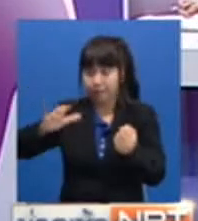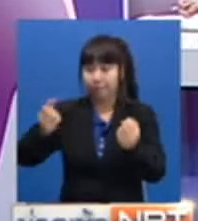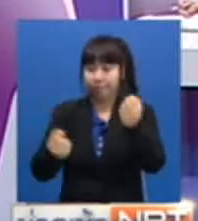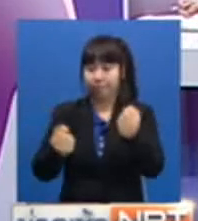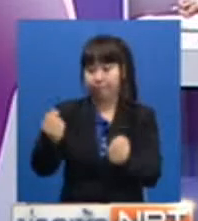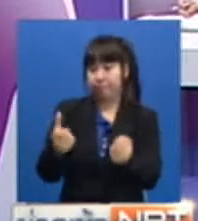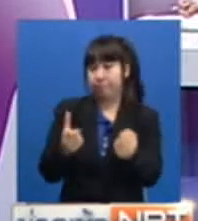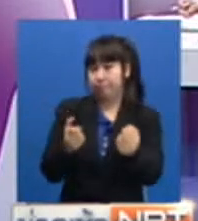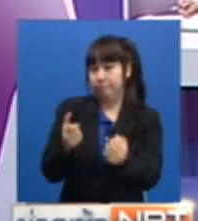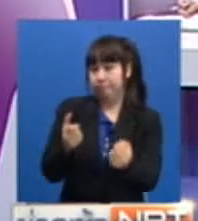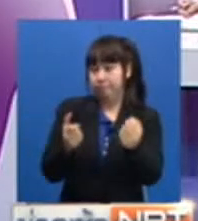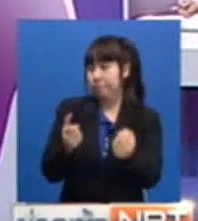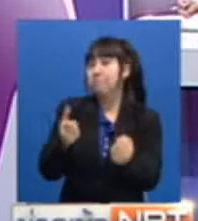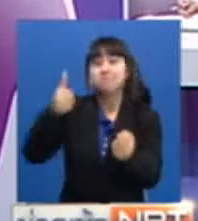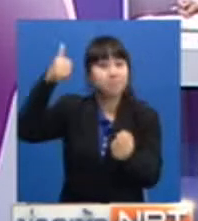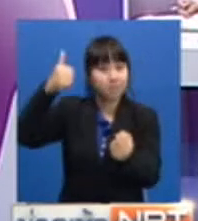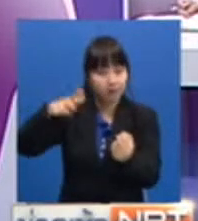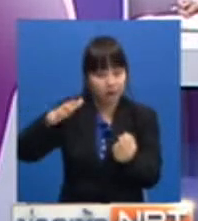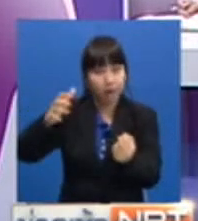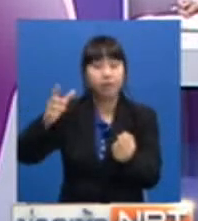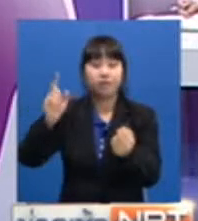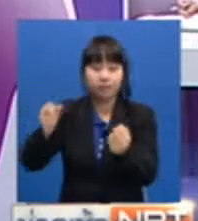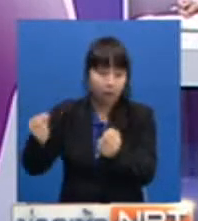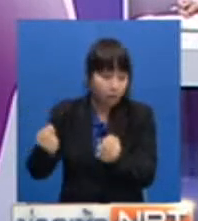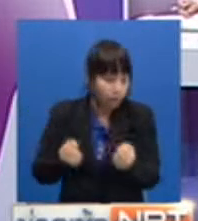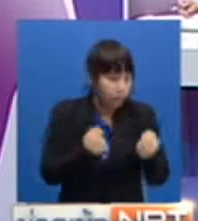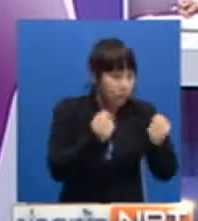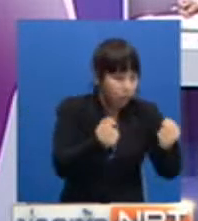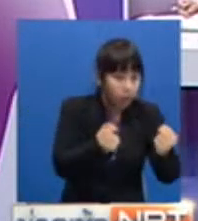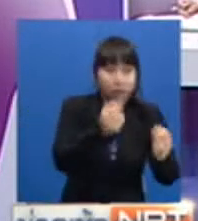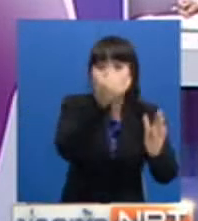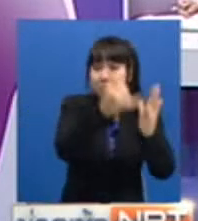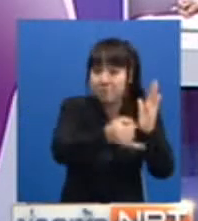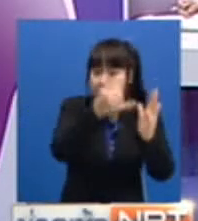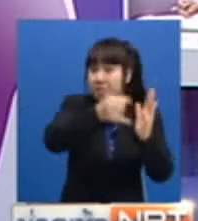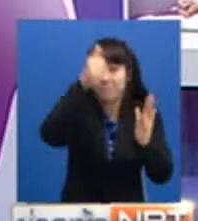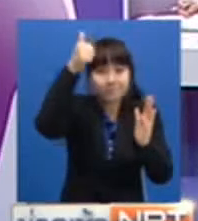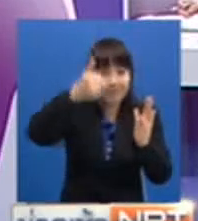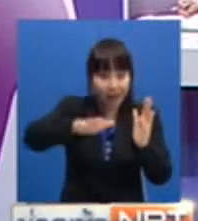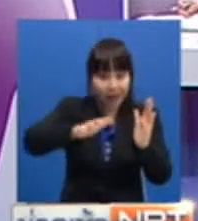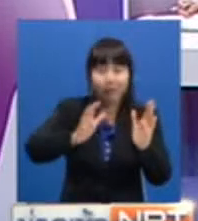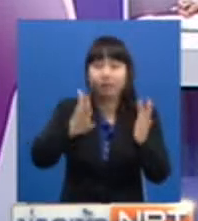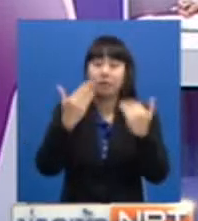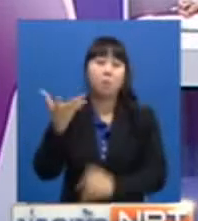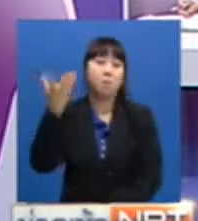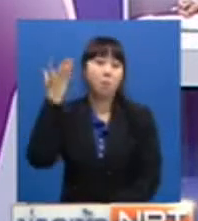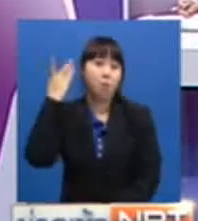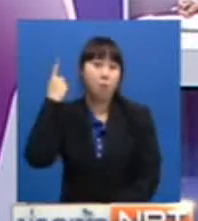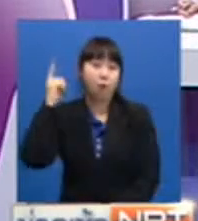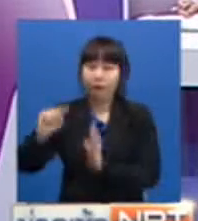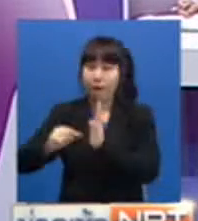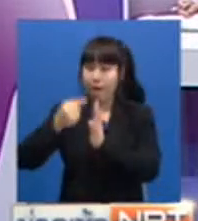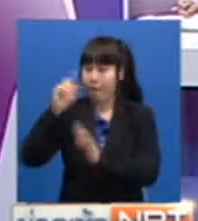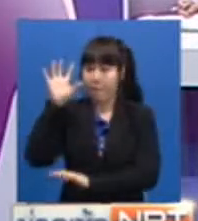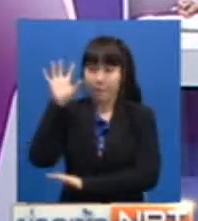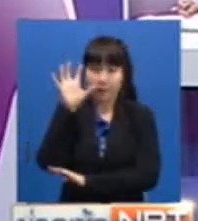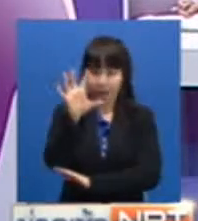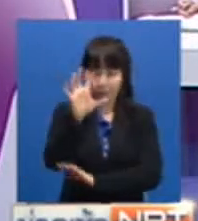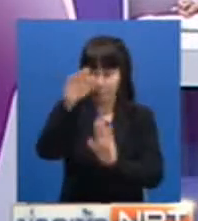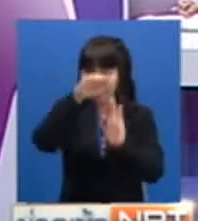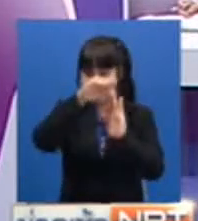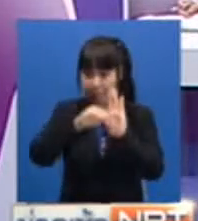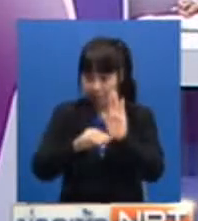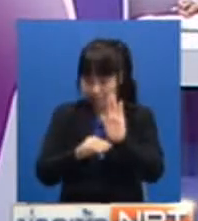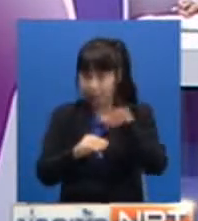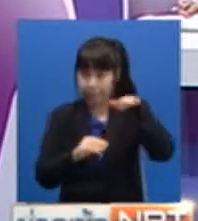ระหว่างโทรไม่สามารถที่จะจอดในที่ผิดที่ผิดทางได้แล้วนะคะเมื่อวานนี้ถือว่าเป็นวันแรกค่ะที่บังคับใช้นโยบาย